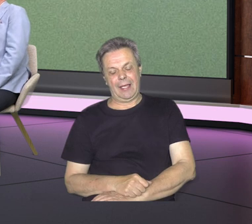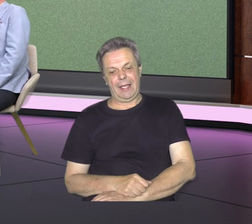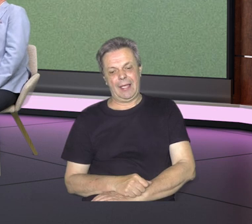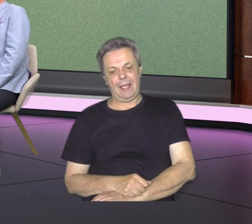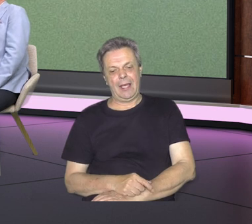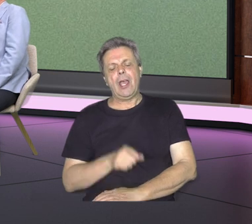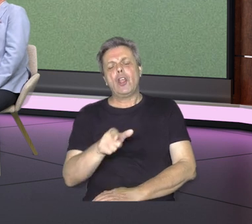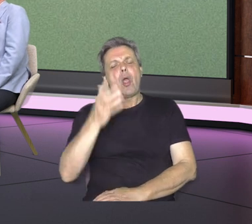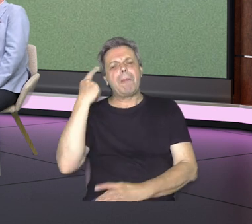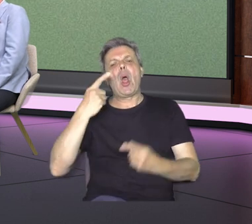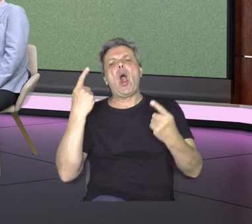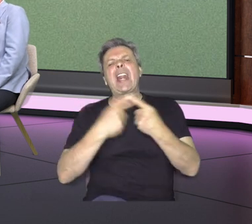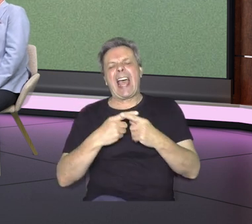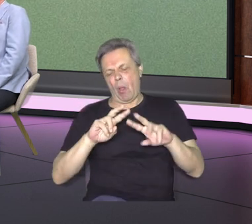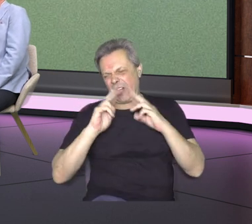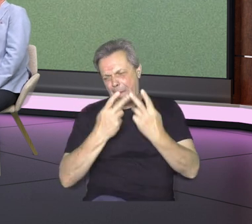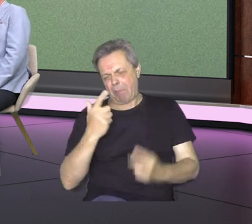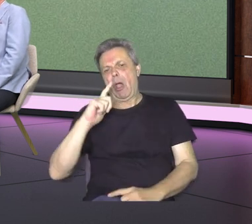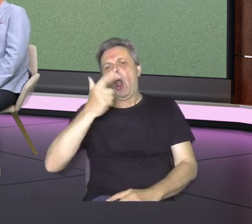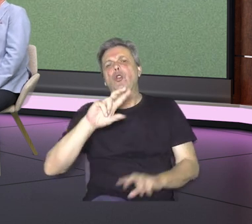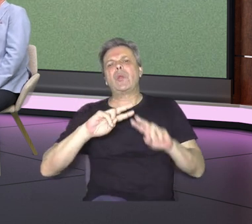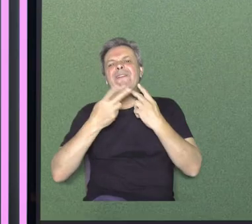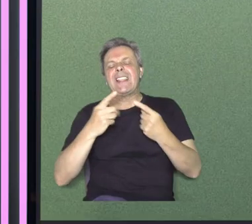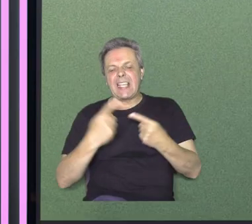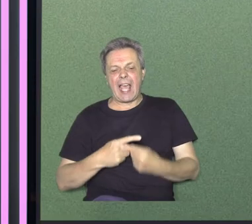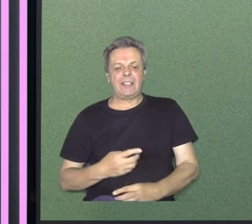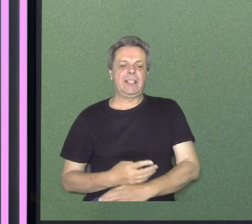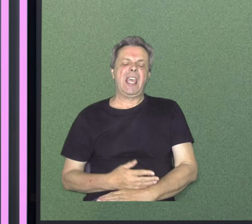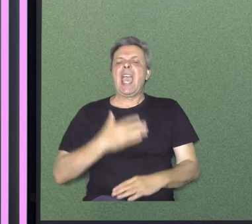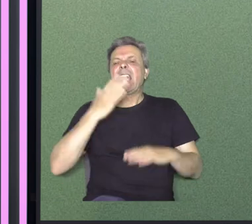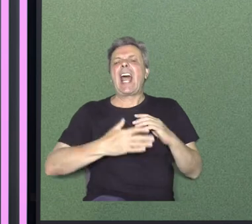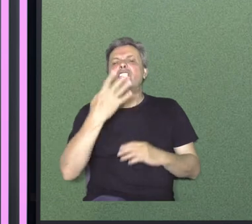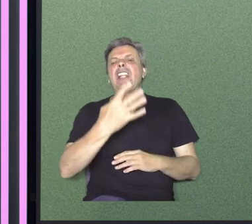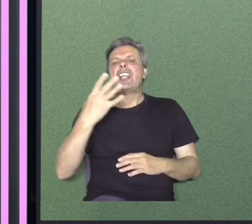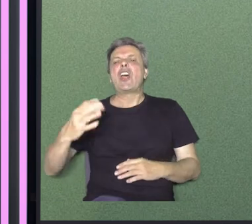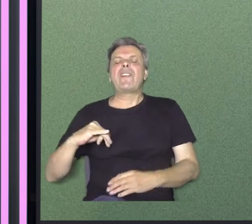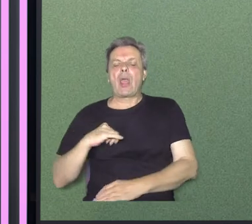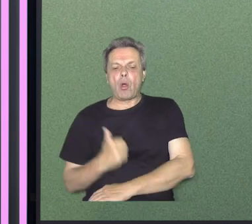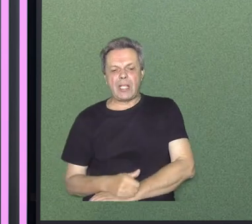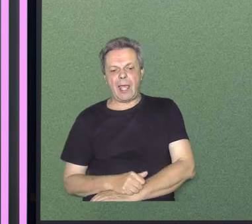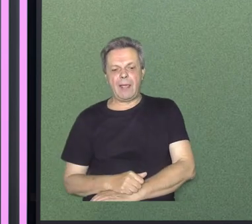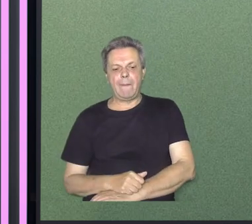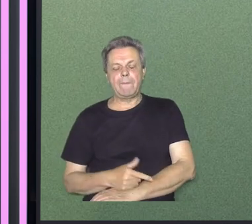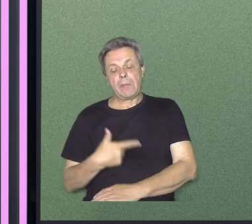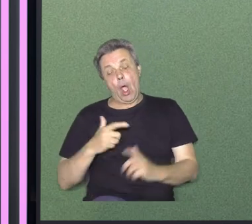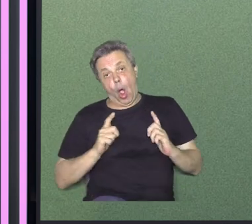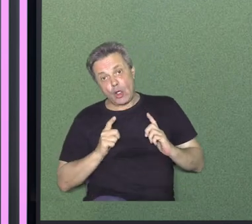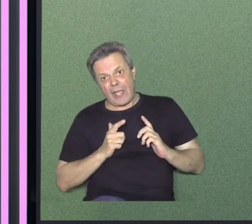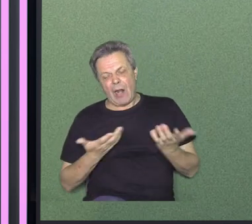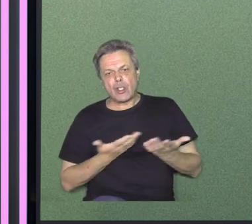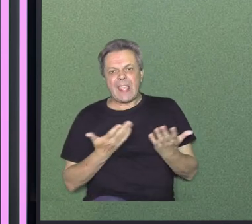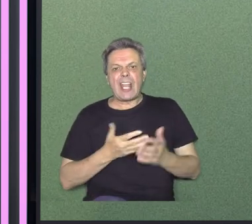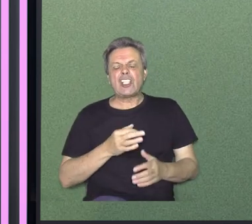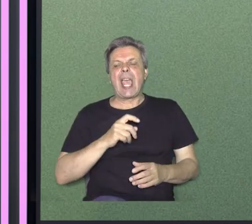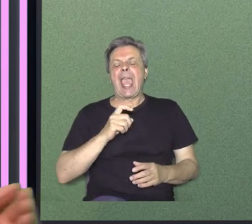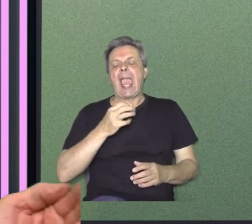znate, to je ratno vrijeme, drugi svjetski rat. I kraj 44. godine očekivalo se